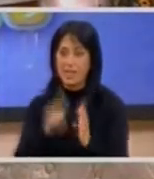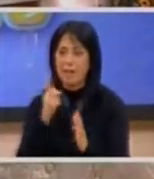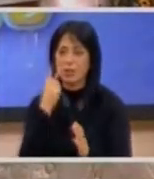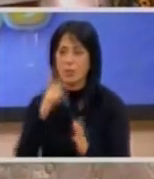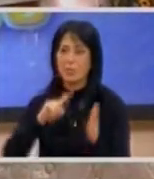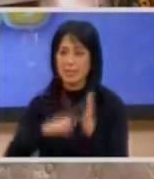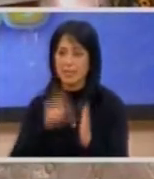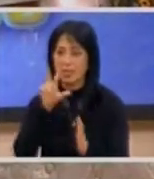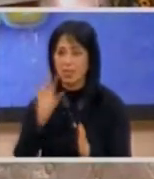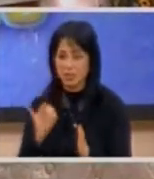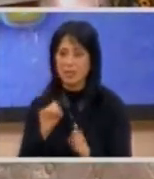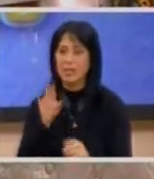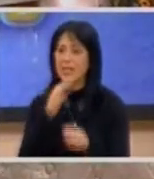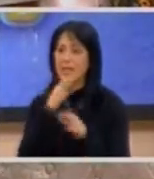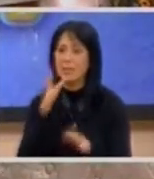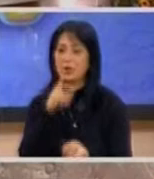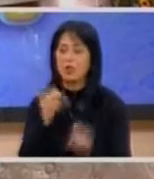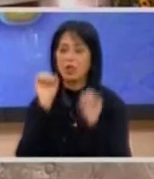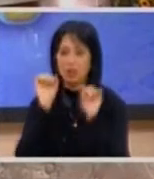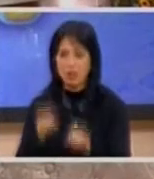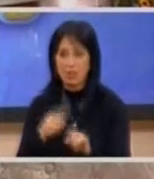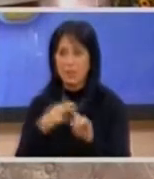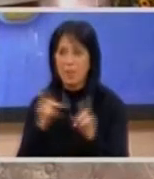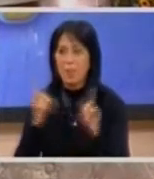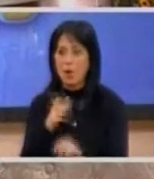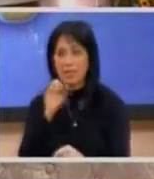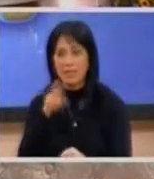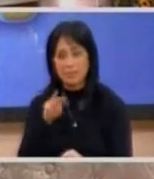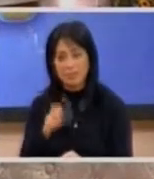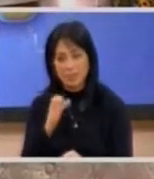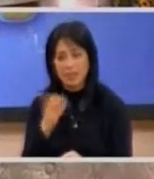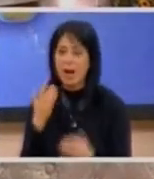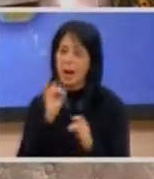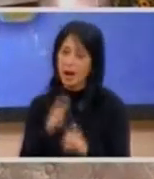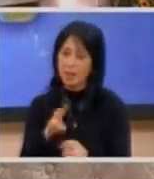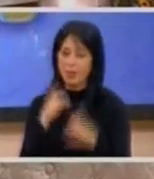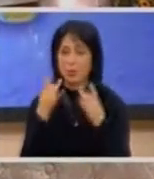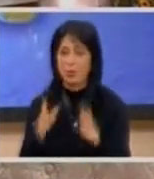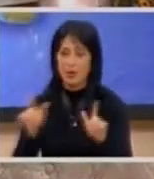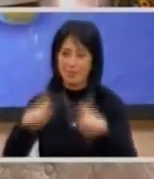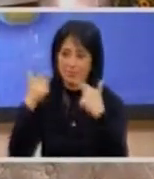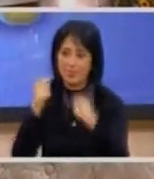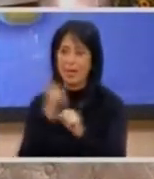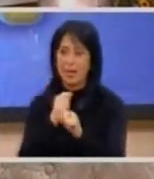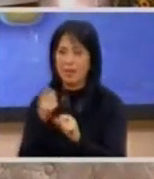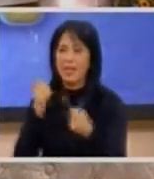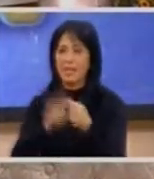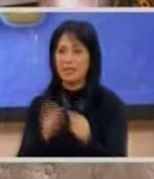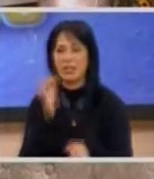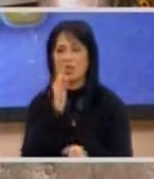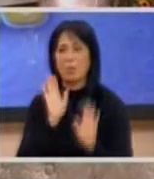www.112.g და თქვენ ნებისმიერ დროს შეგეძლებათ ან მოკლე ტექსტური შეტყობინების, ან უბრალოდ ვიდეო ზარის გაკეთება. ესახებათ ჯერჯერობით